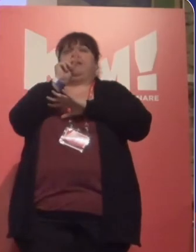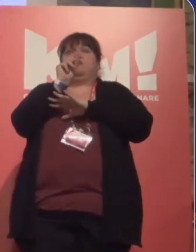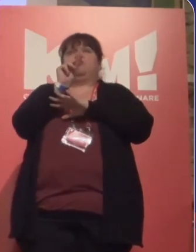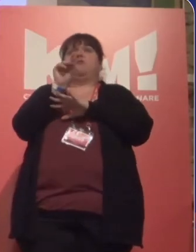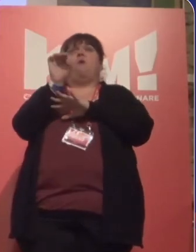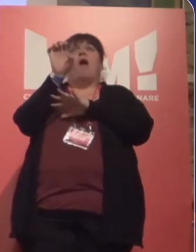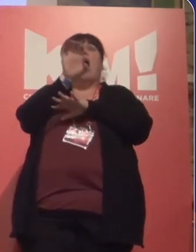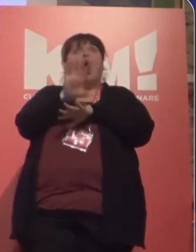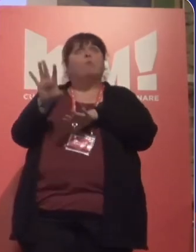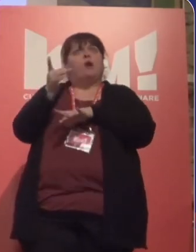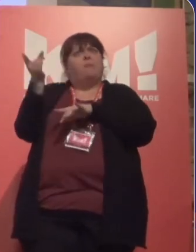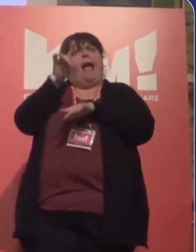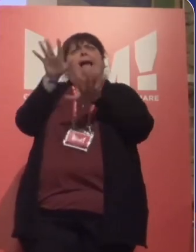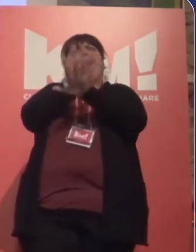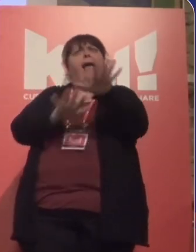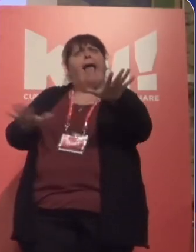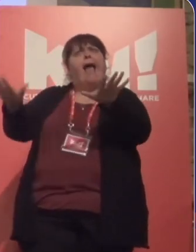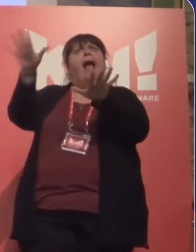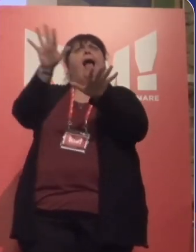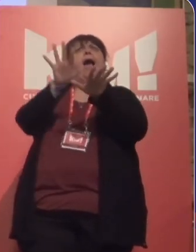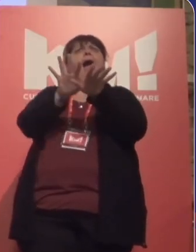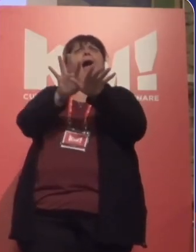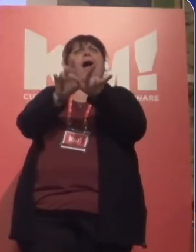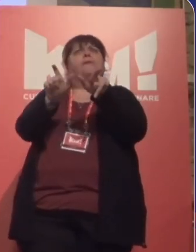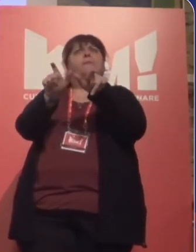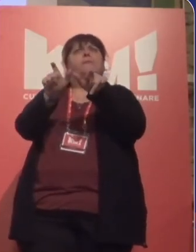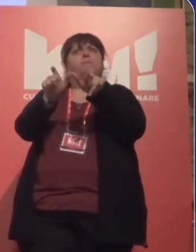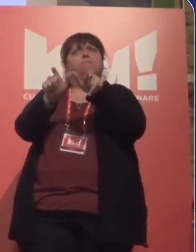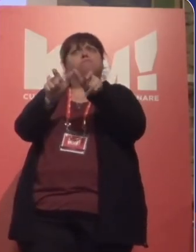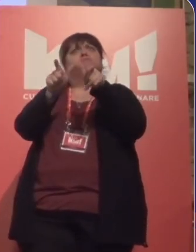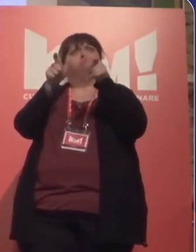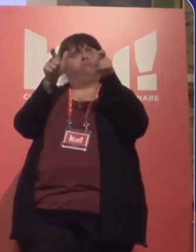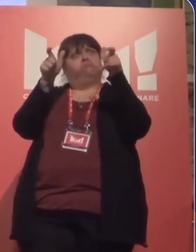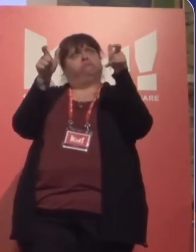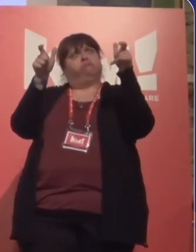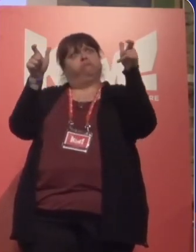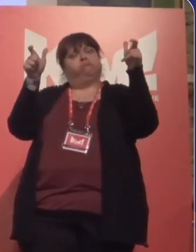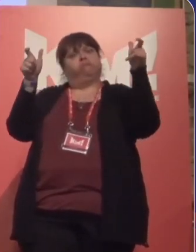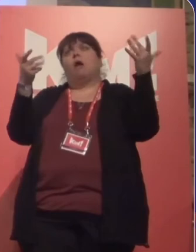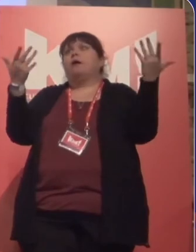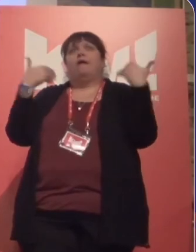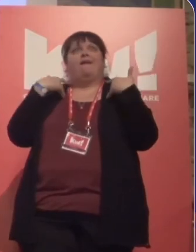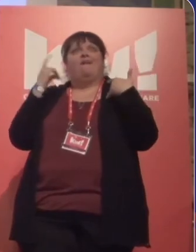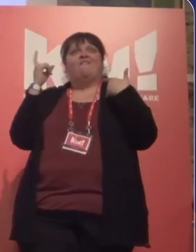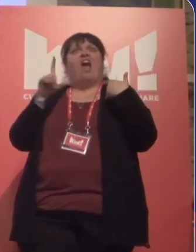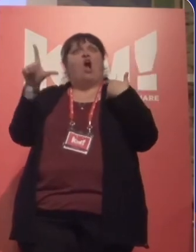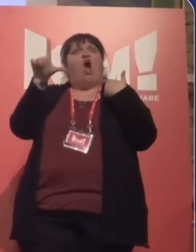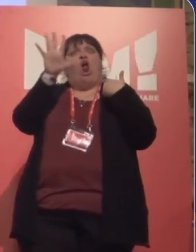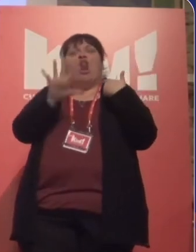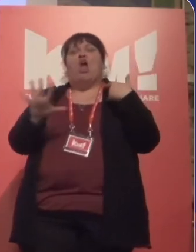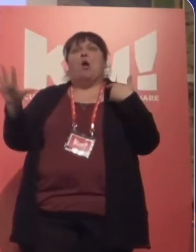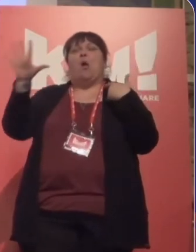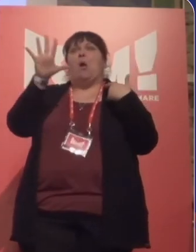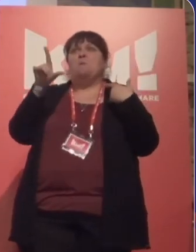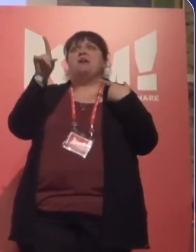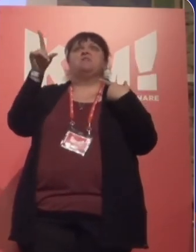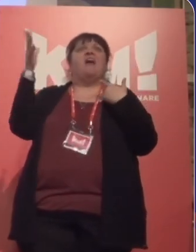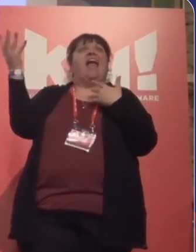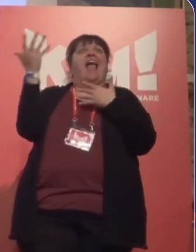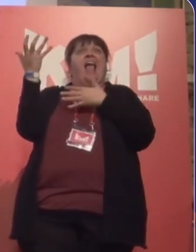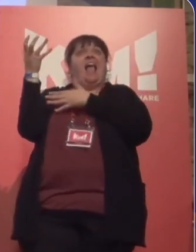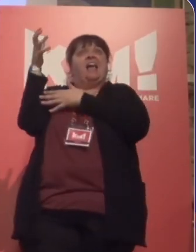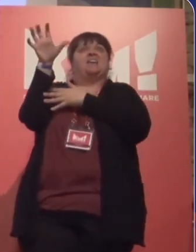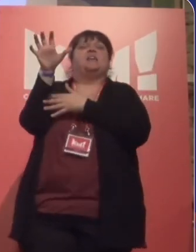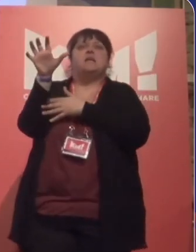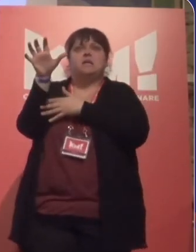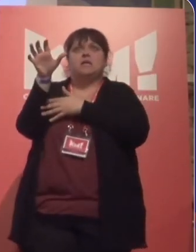sviluppate dell'europa io vengo dalla lombardia che un caso classico di scuola in cui si è discusso tanto del